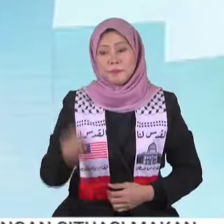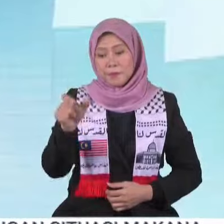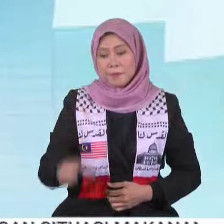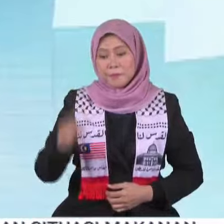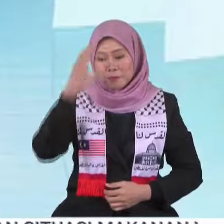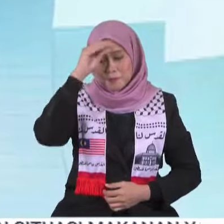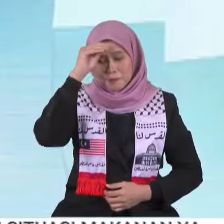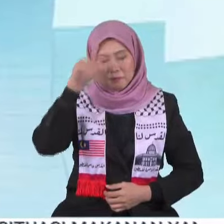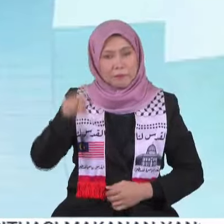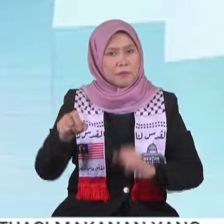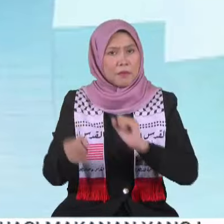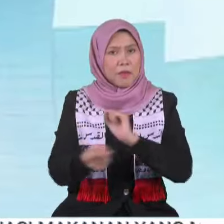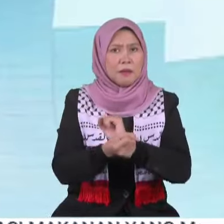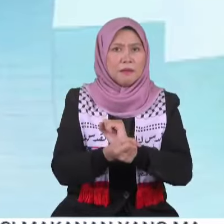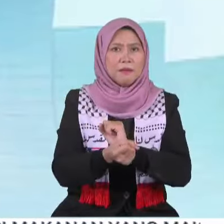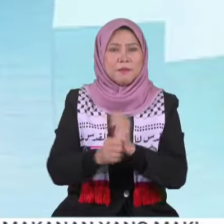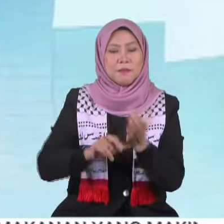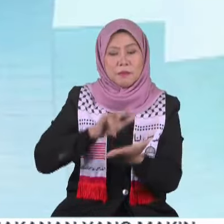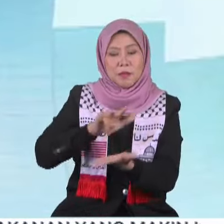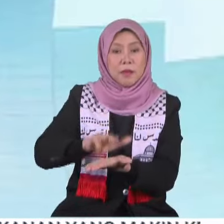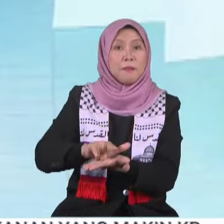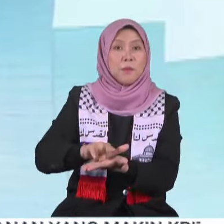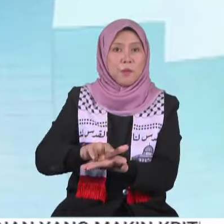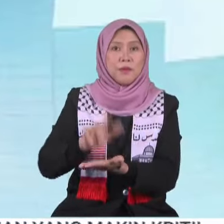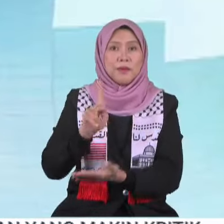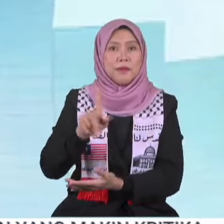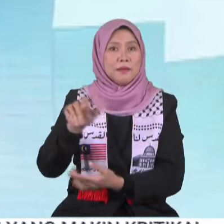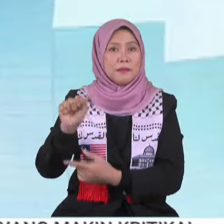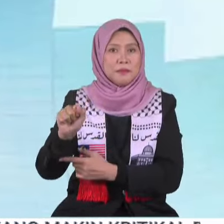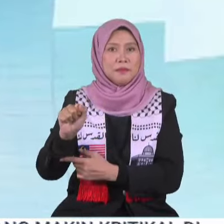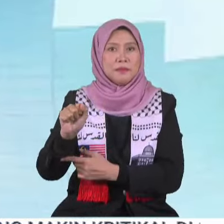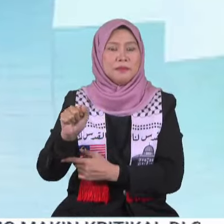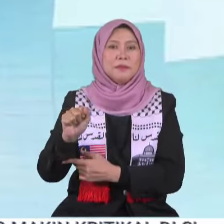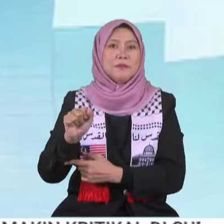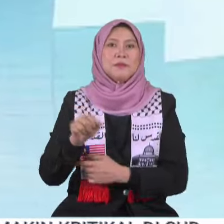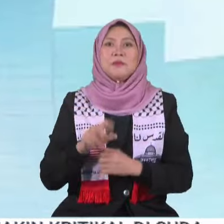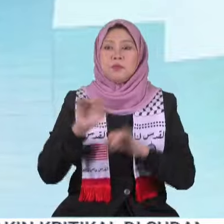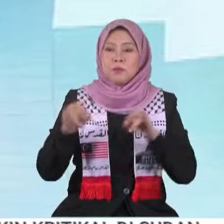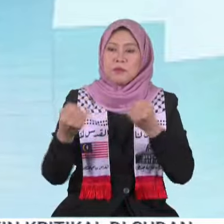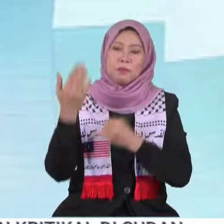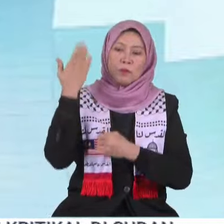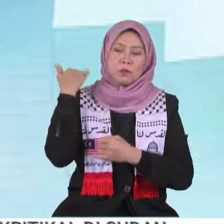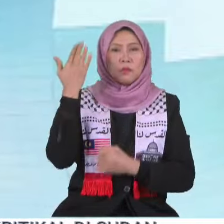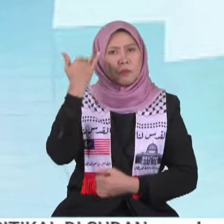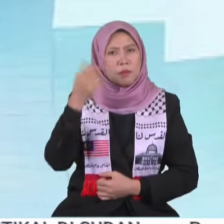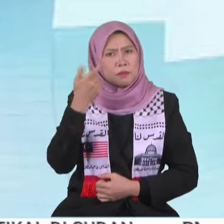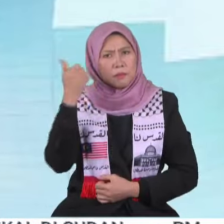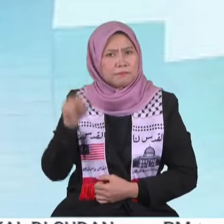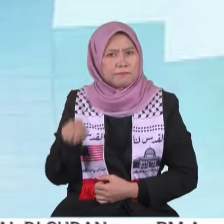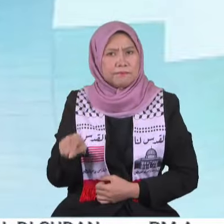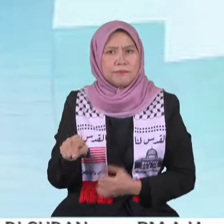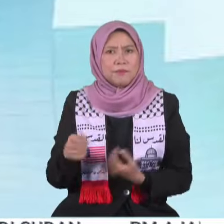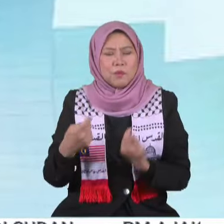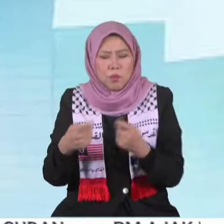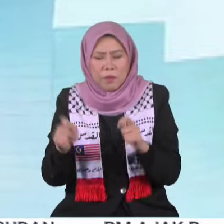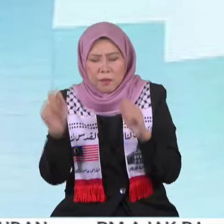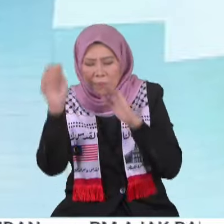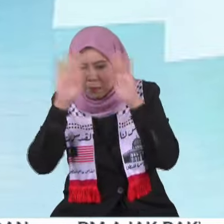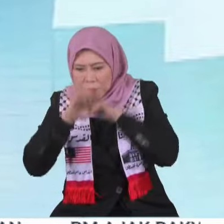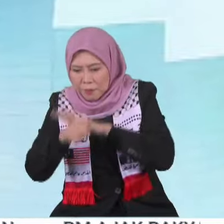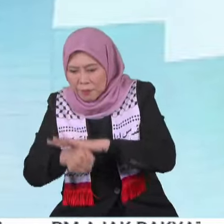Seorang lelaki tempatan ditahan di lapangan terbang antarabangsa Kuala Lumpur KLIA Terminal 2 Jumaat lalu kerana disyaki cuba